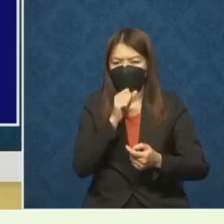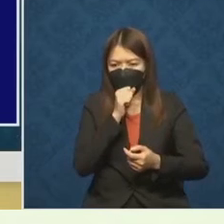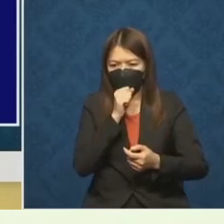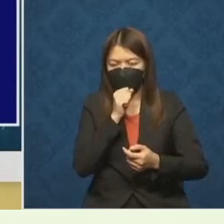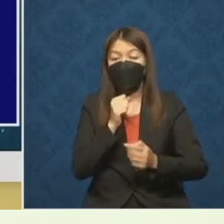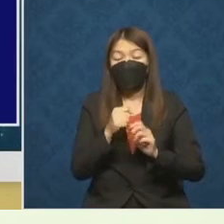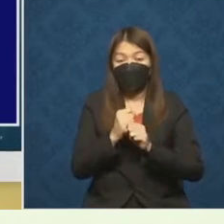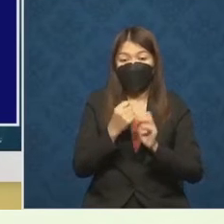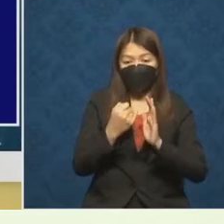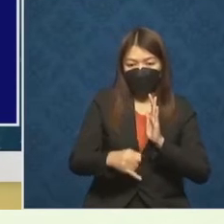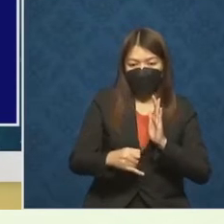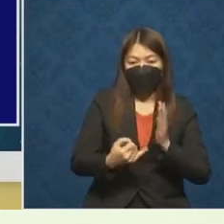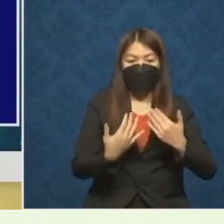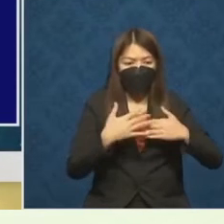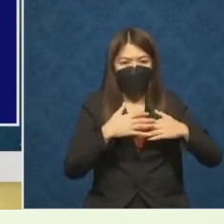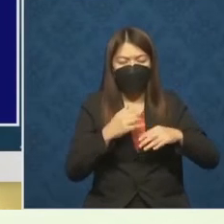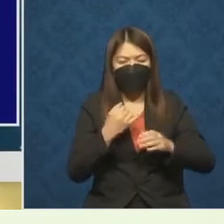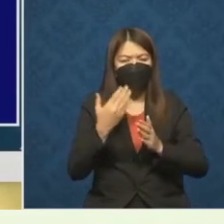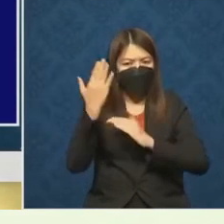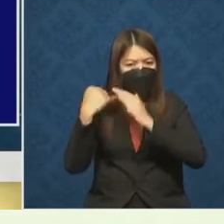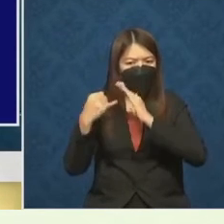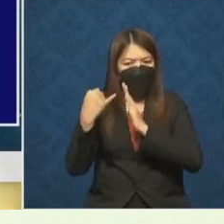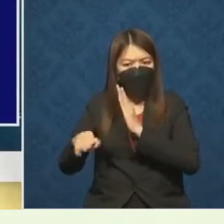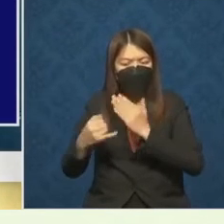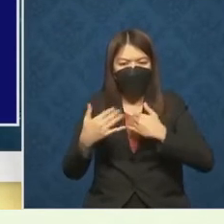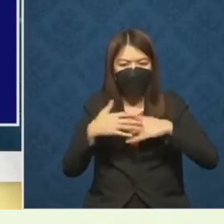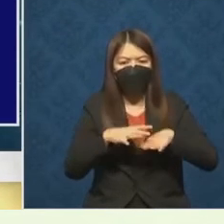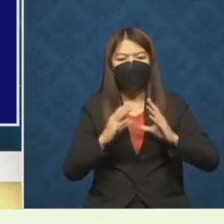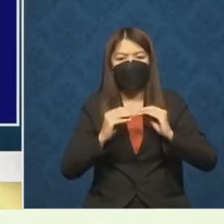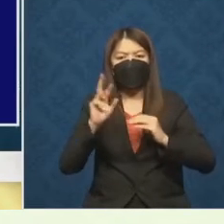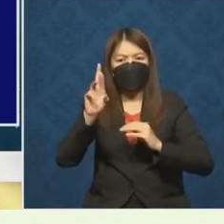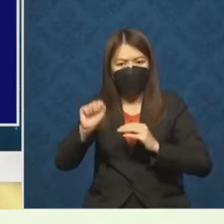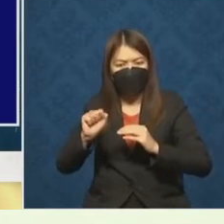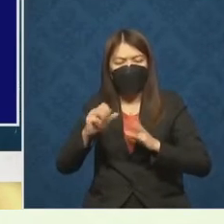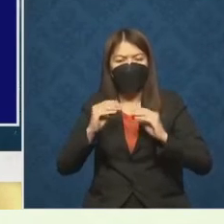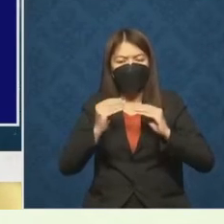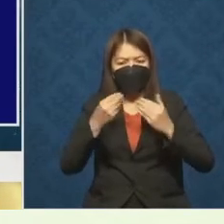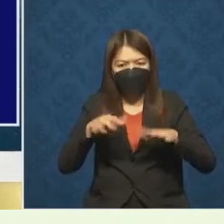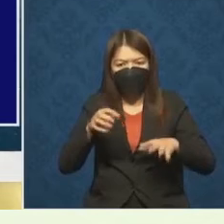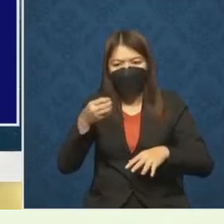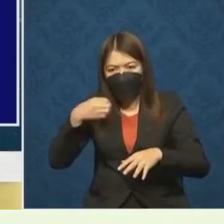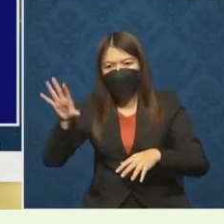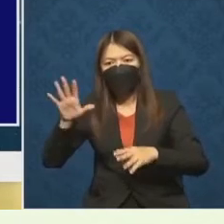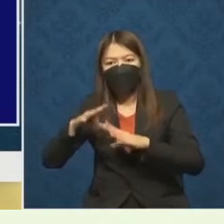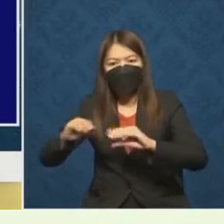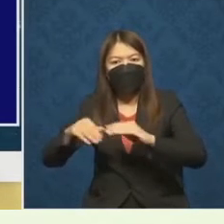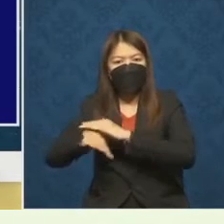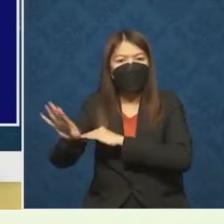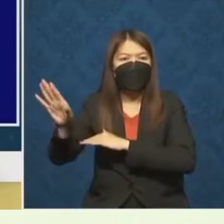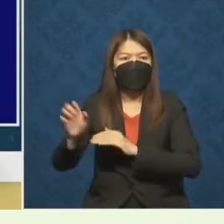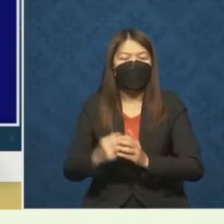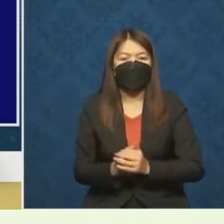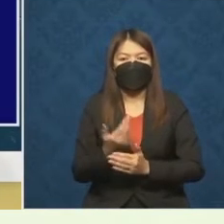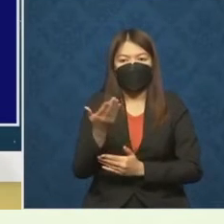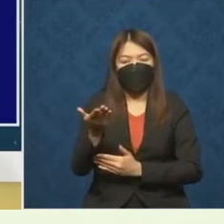านี้นะครับประชุมเสร็จก็หนีหายไปจนทุกวันนี้นะครับท่านประยุทธ์ในฐ